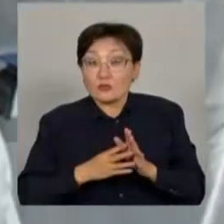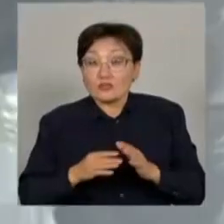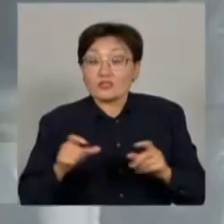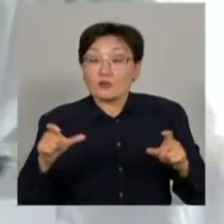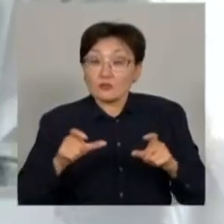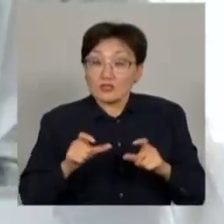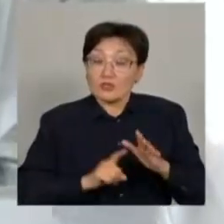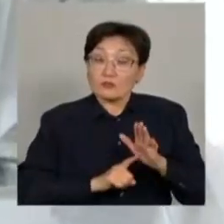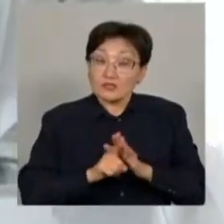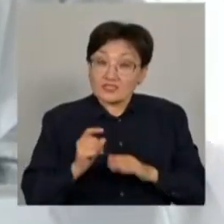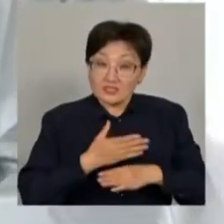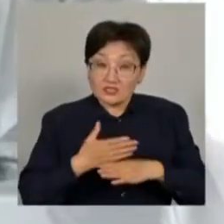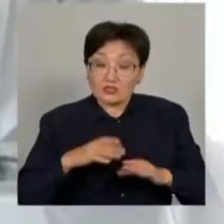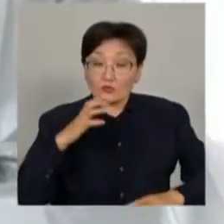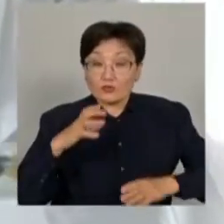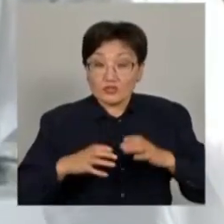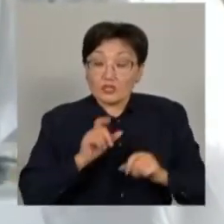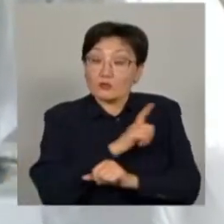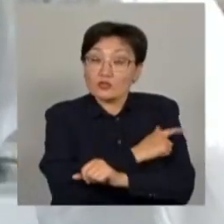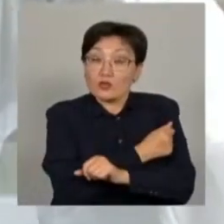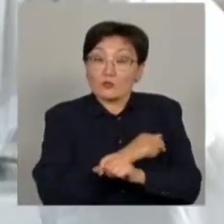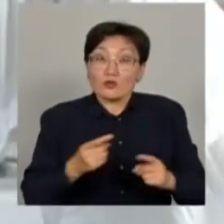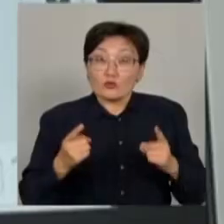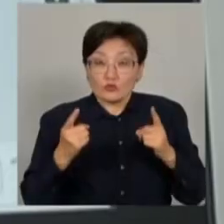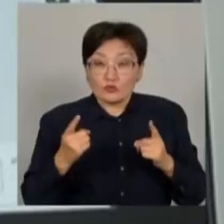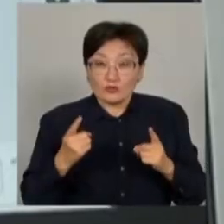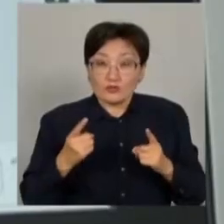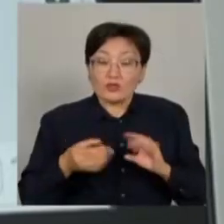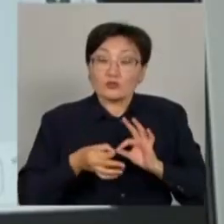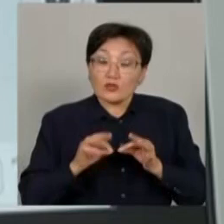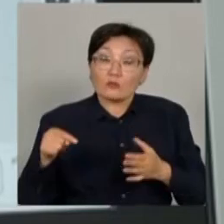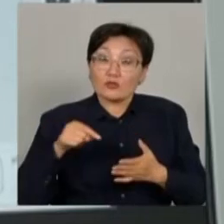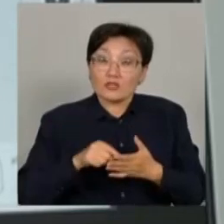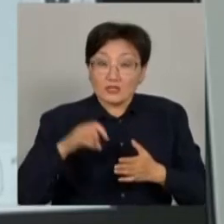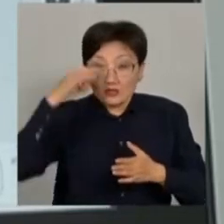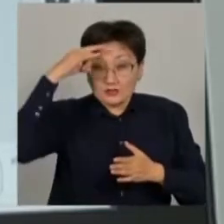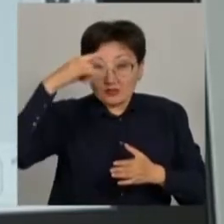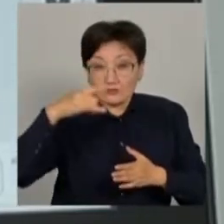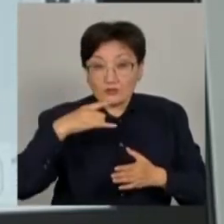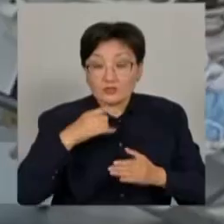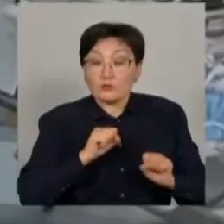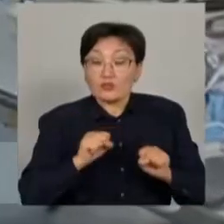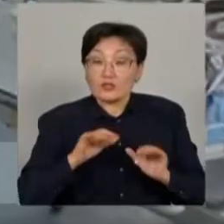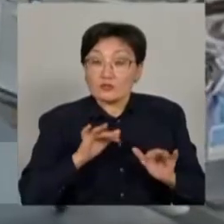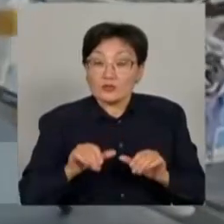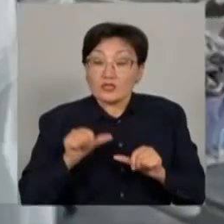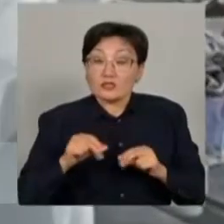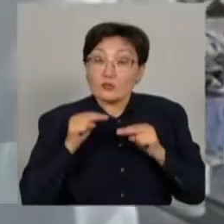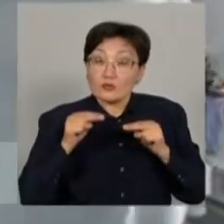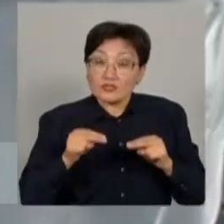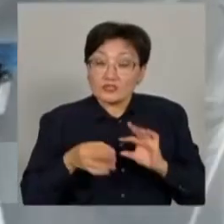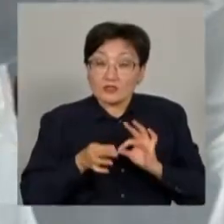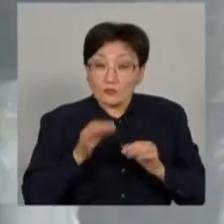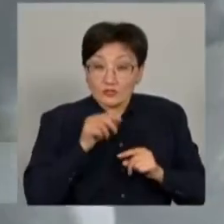коронавирустық пандемия басталғаннан кейін дүниежүзілік медицина үлкен сынақтарға тап болды. Оның ішінде Қазақстан да сақтық шараларына баса ден қойды.